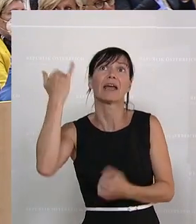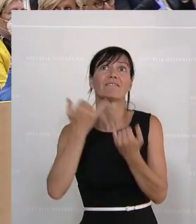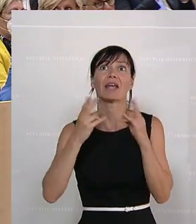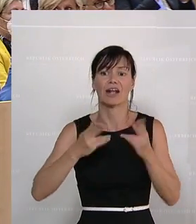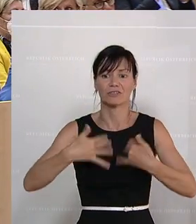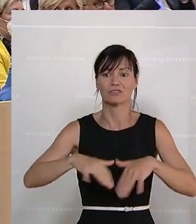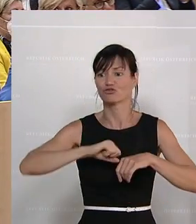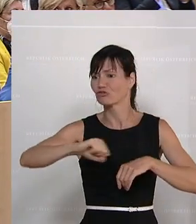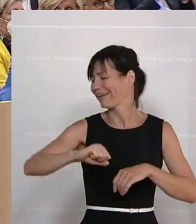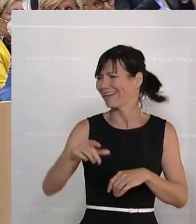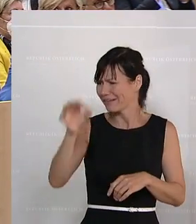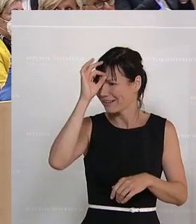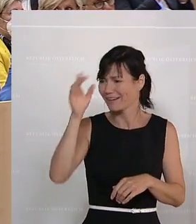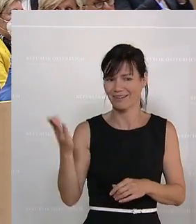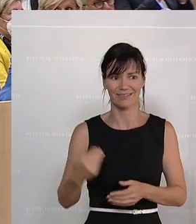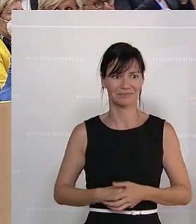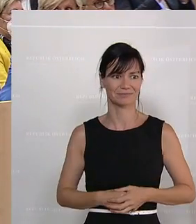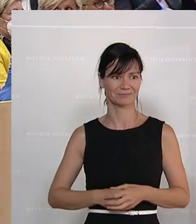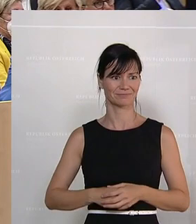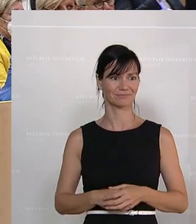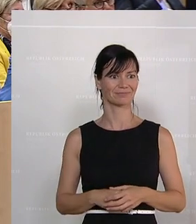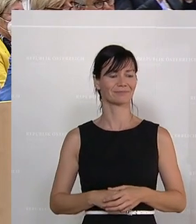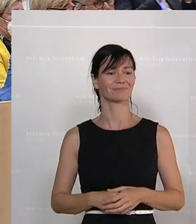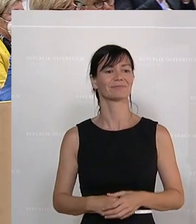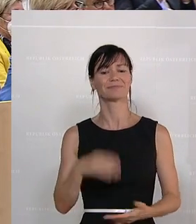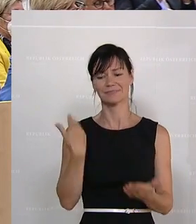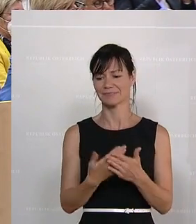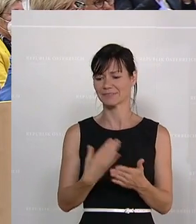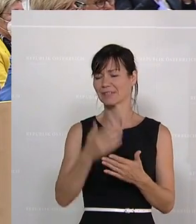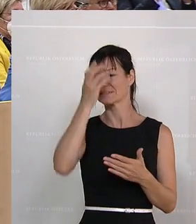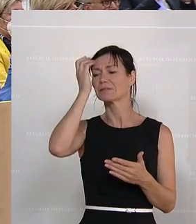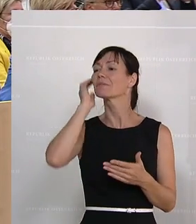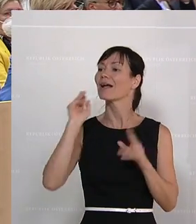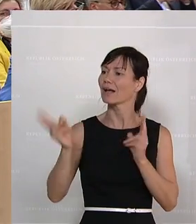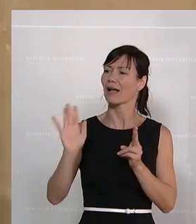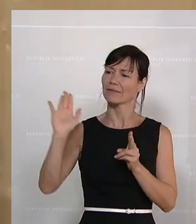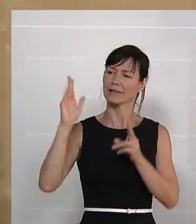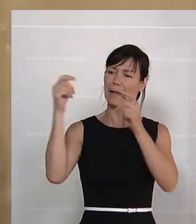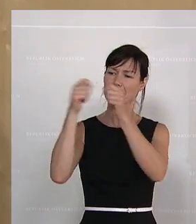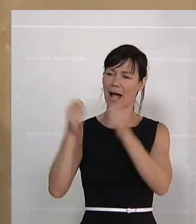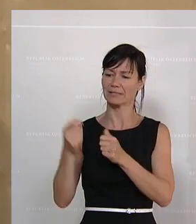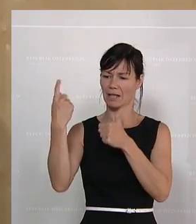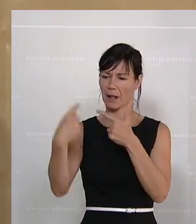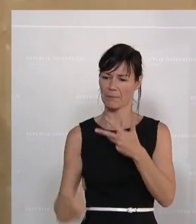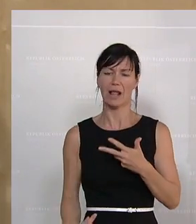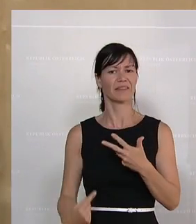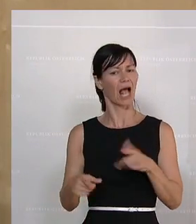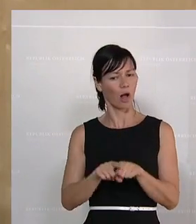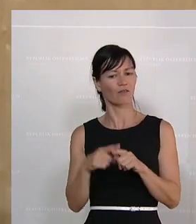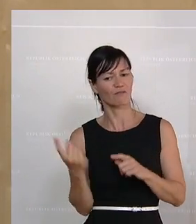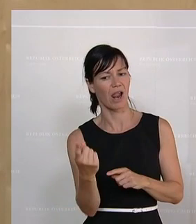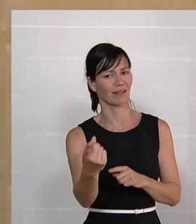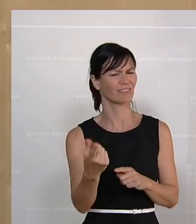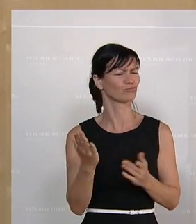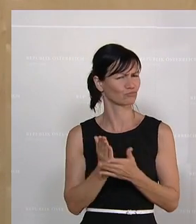nämlich und deshalb und deshalb können sie diese maßnahmen sollen die richtung durchdeklinieren auch die langfristigen das wort erwähnt muss ich